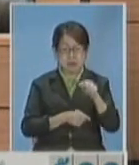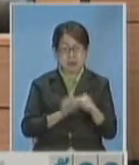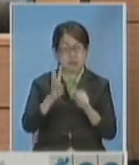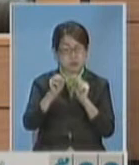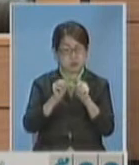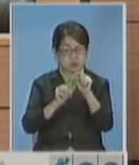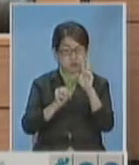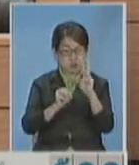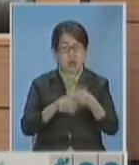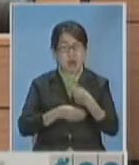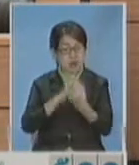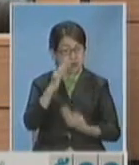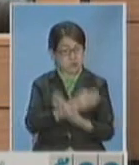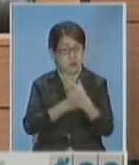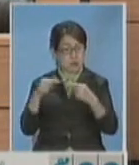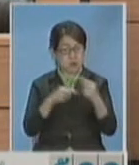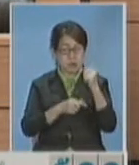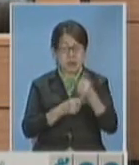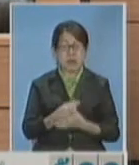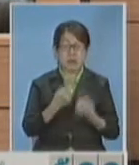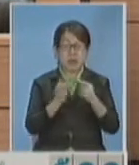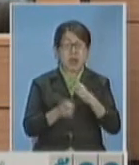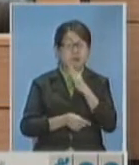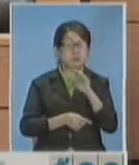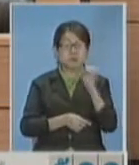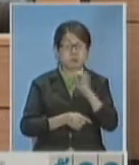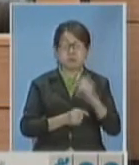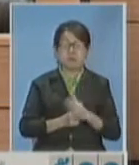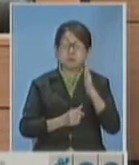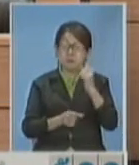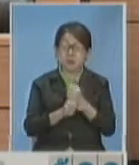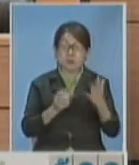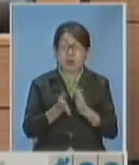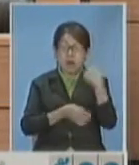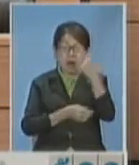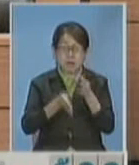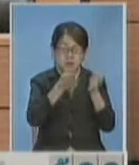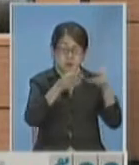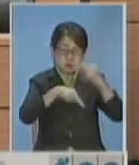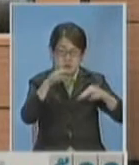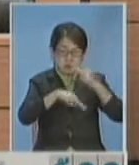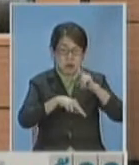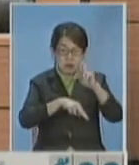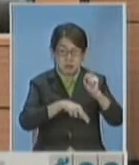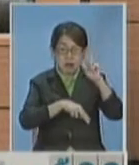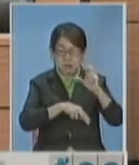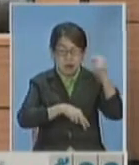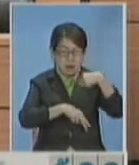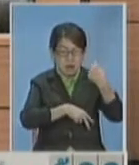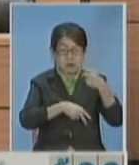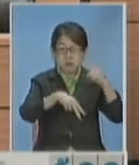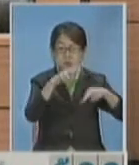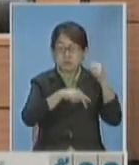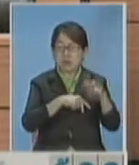ภาโดยตรงได้ไม่เช่นนั้นสภาจะไม่มีเวทีสำหรับตรวจสอบการใช้จ่ายงบประมาณของรัฐสภาเล